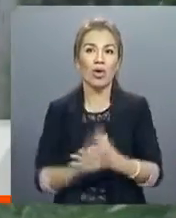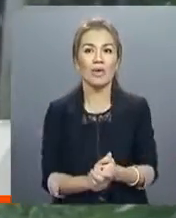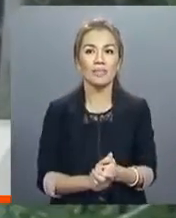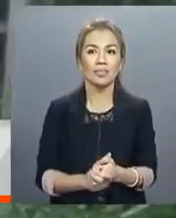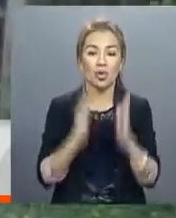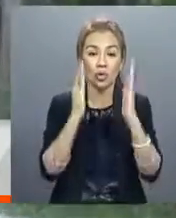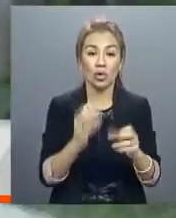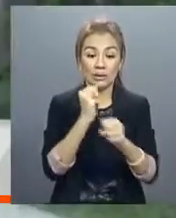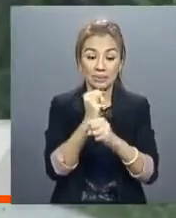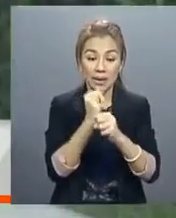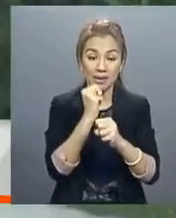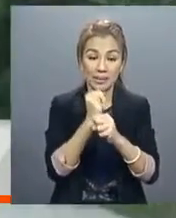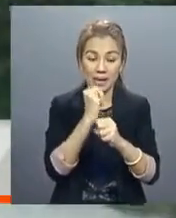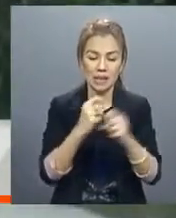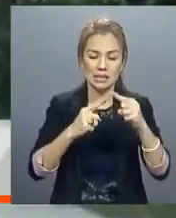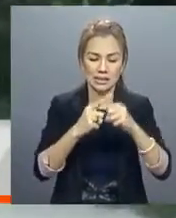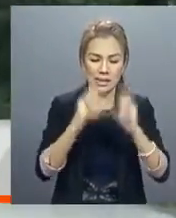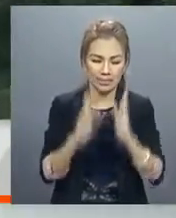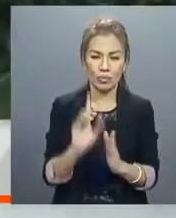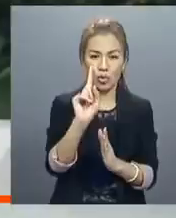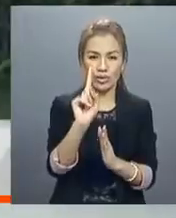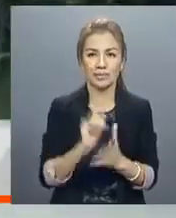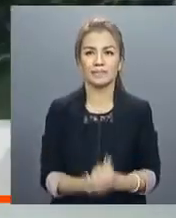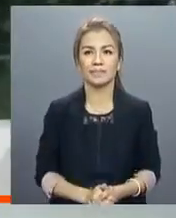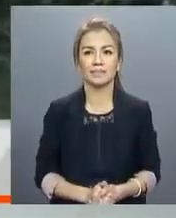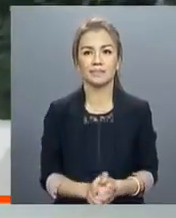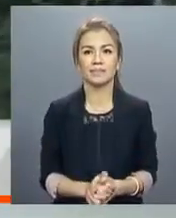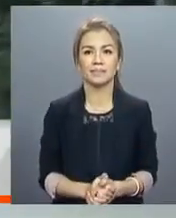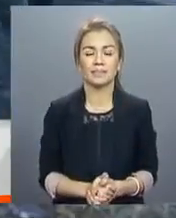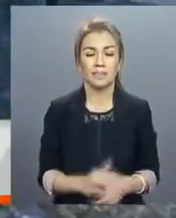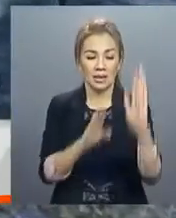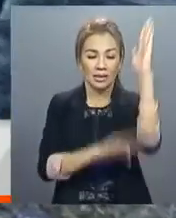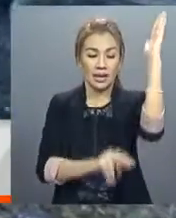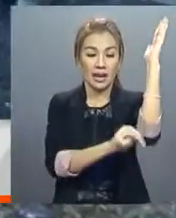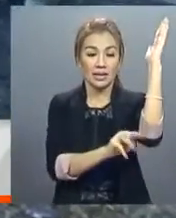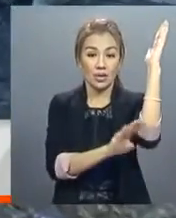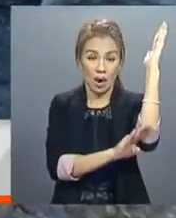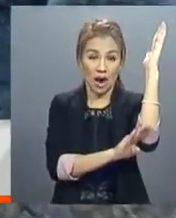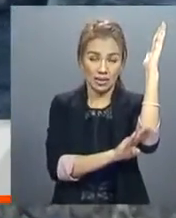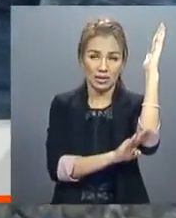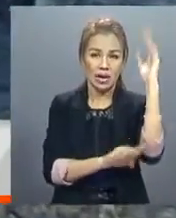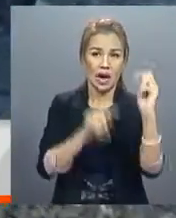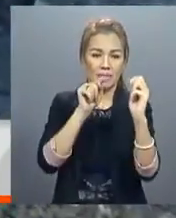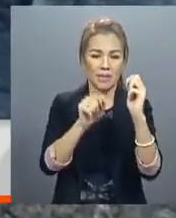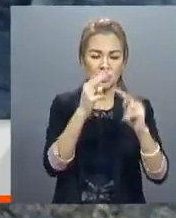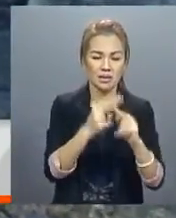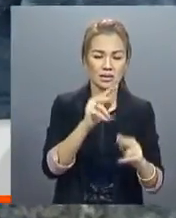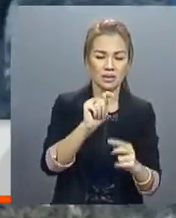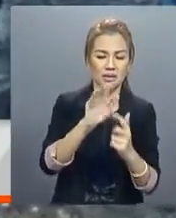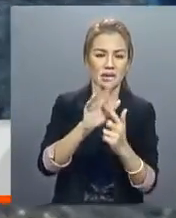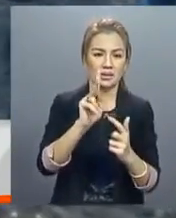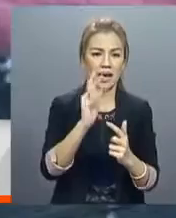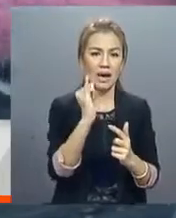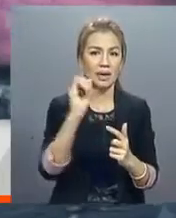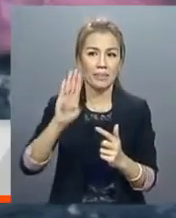จ้าหน้าที่บาดเจ็บ1นายส่วนที่ตำบลเกาะสะท้อนอำเภอตากใบจังหวัดนราธิวาสกลุ่มผู้ก่อความไม่สงบลอบวางระเบิดฐานชุดเฉพ